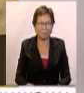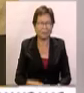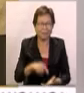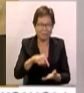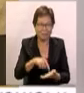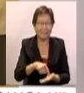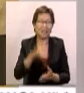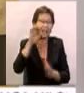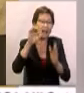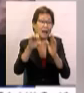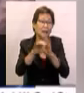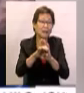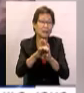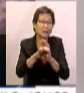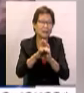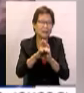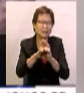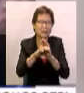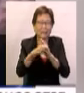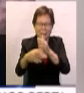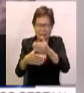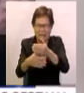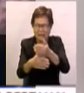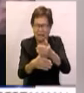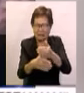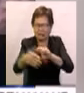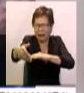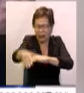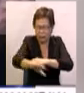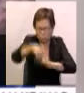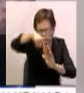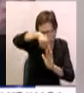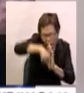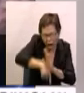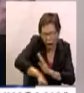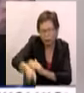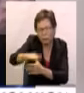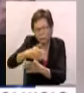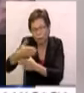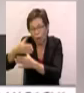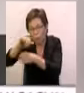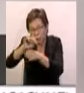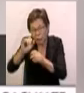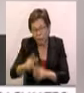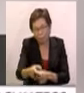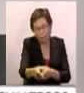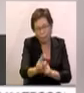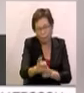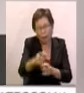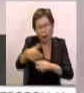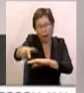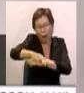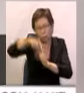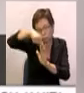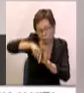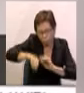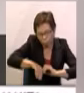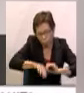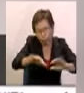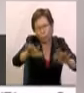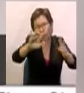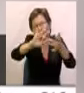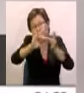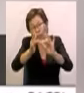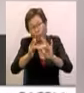Ini pula foto-foto spesies ikan dan makhluk laut dalam yang dikongsikan seorang kaki pancing di laut dalam turut tular di media